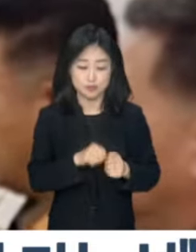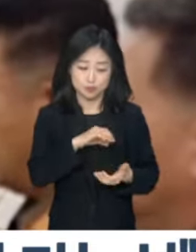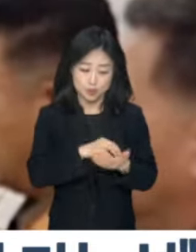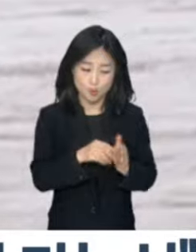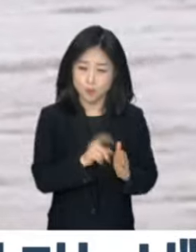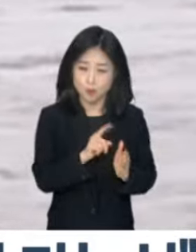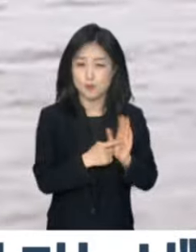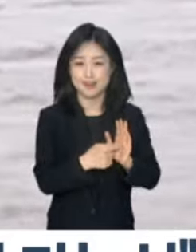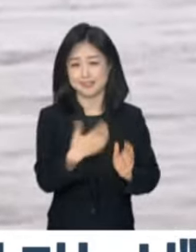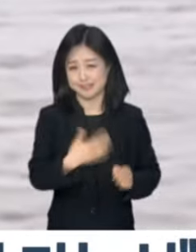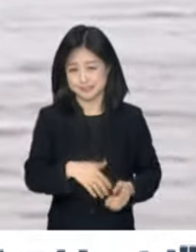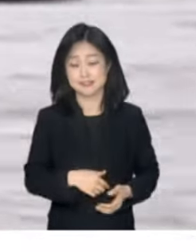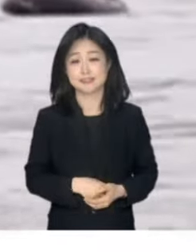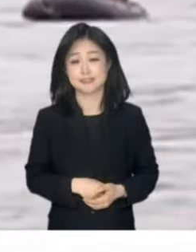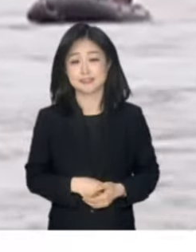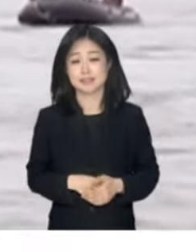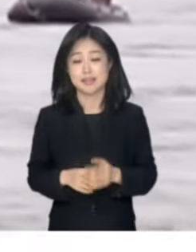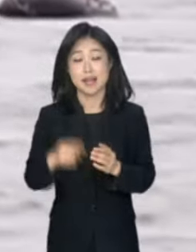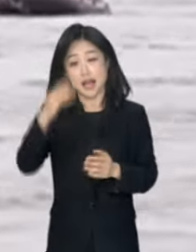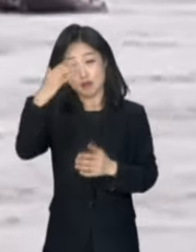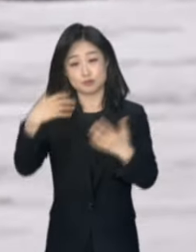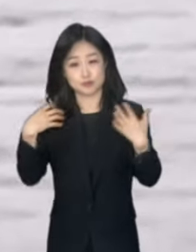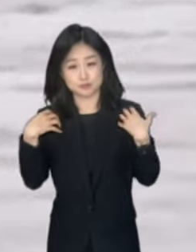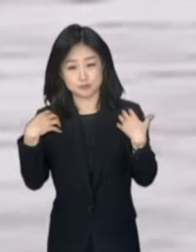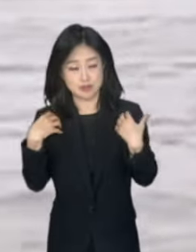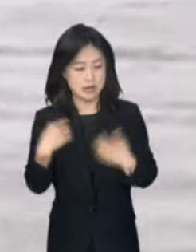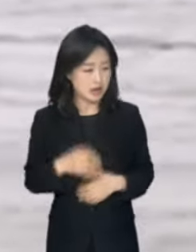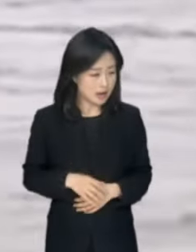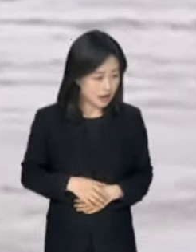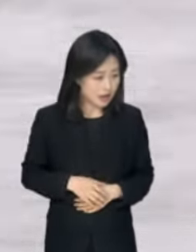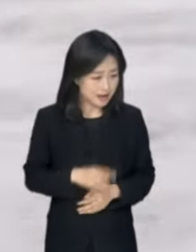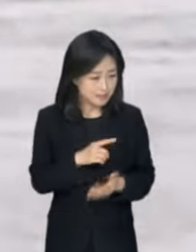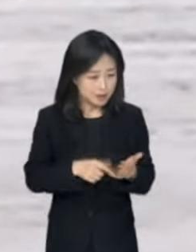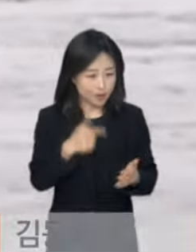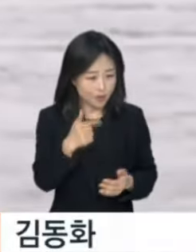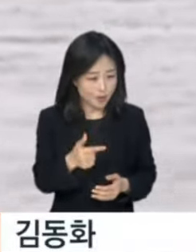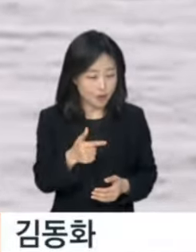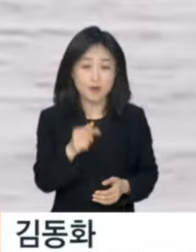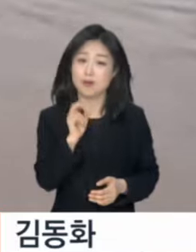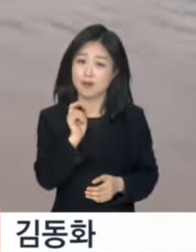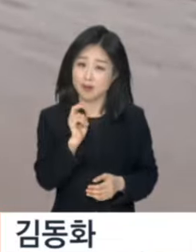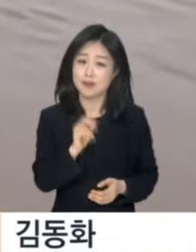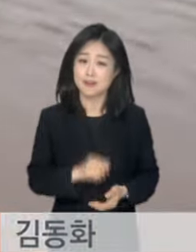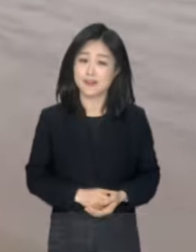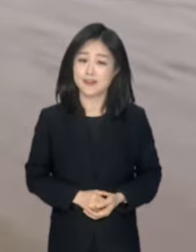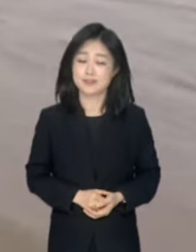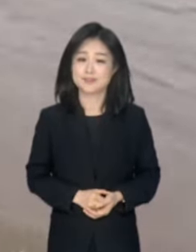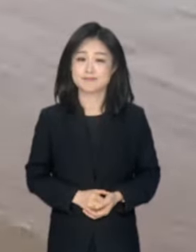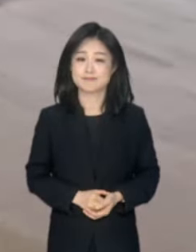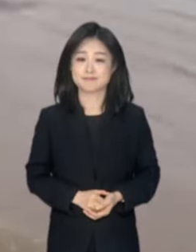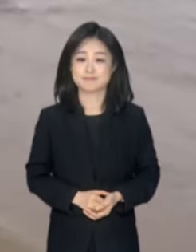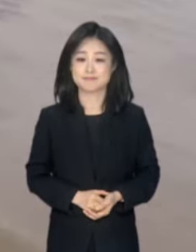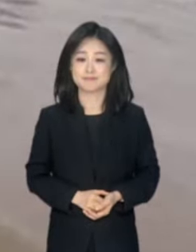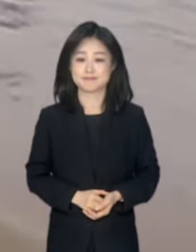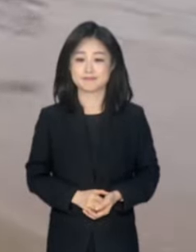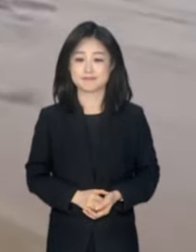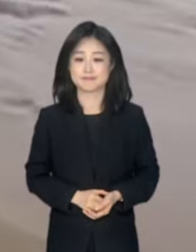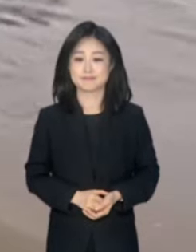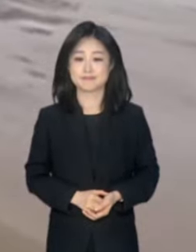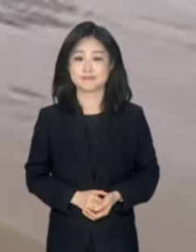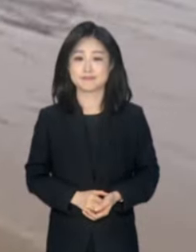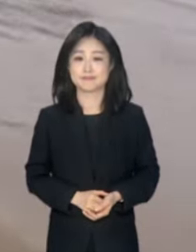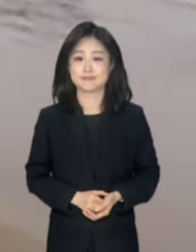규모는 공개하지 않고 있는데 통일부 당국자는 상당한 인명피해 가능성이 있다고 전했습니다. 연합뉴스TV 지성림입니다.